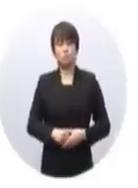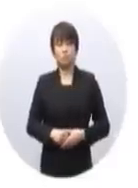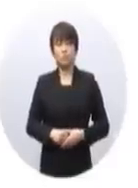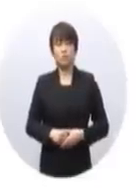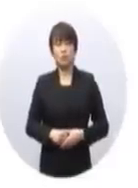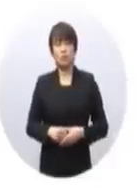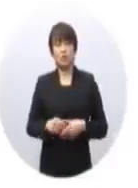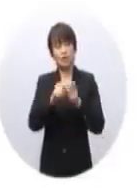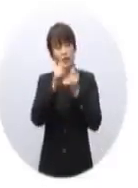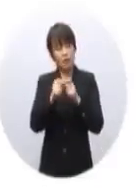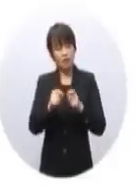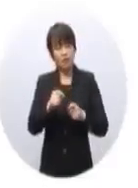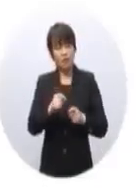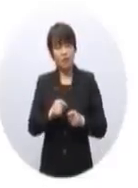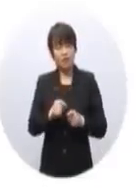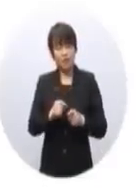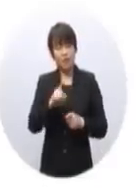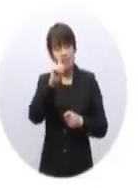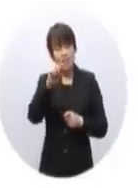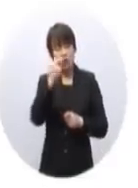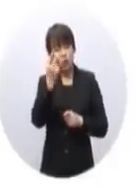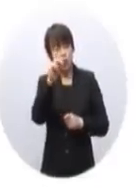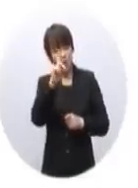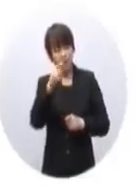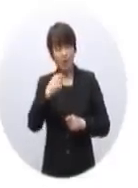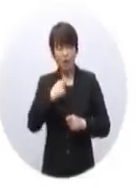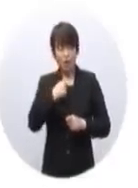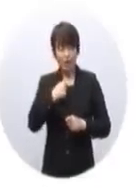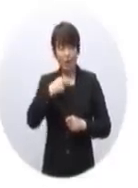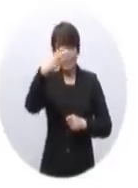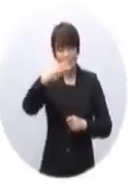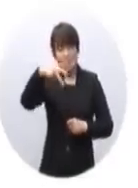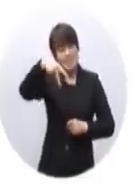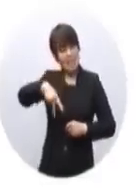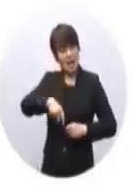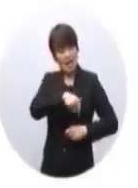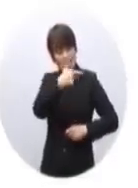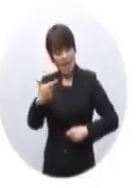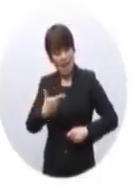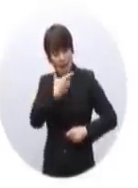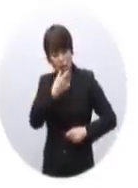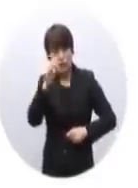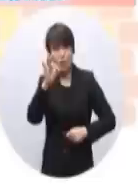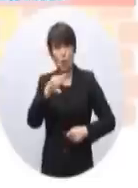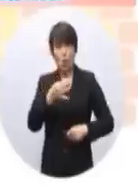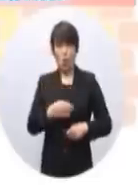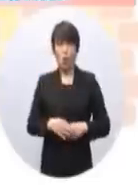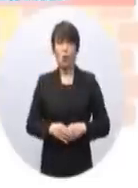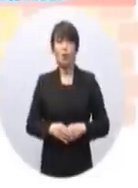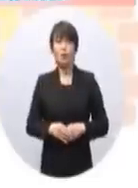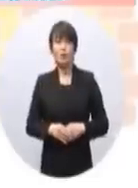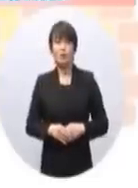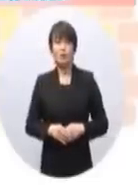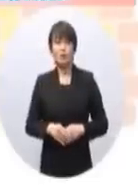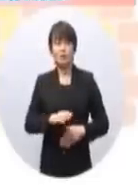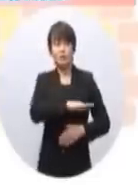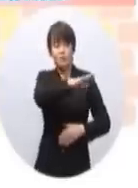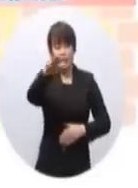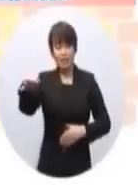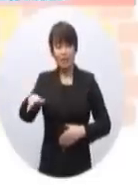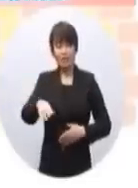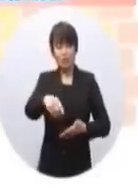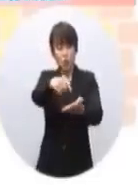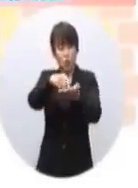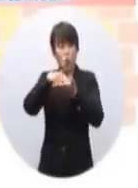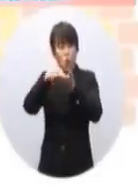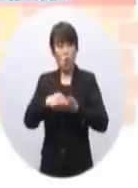ちなみにキーワードのヒントは私ミーナの大好物です。 皆様のご応